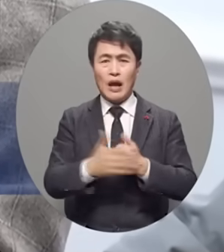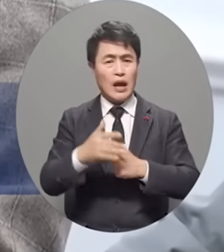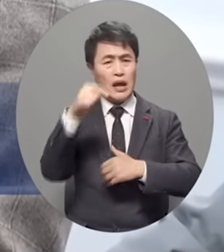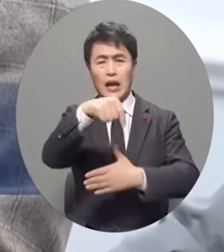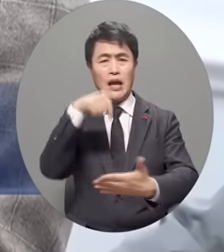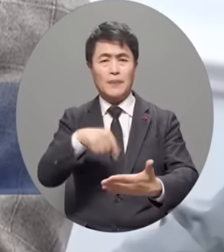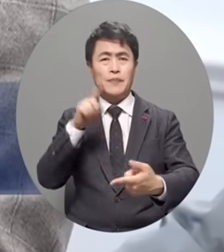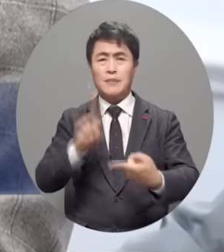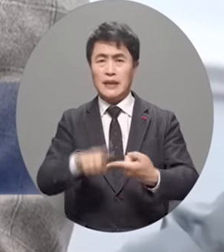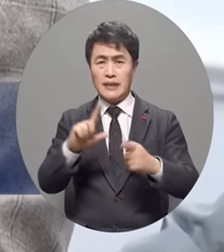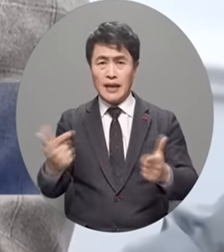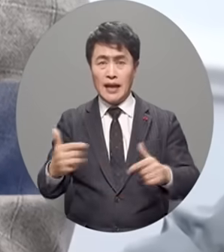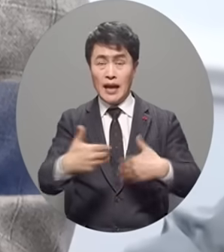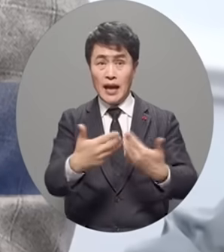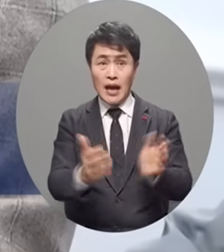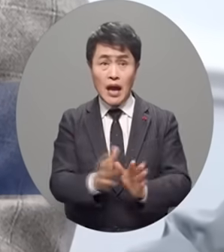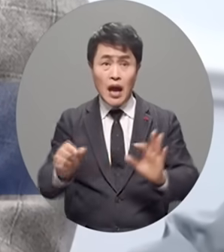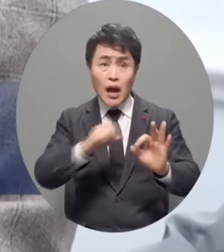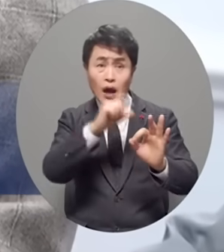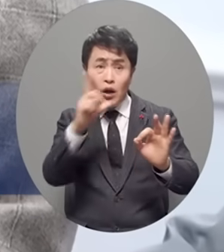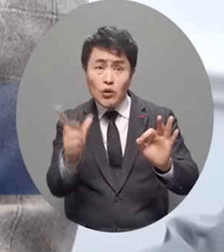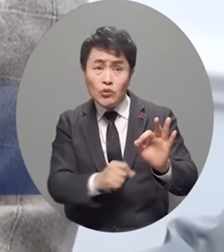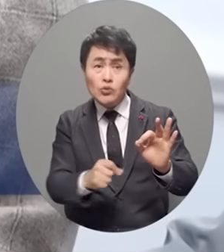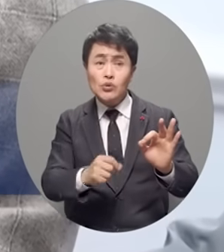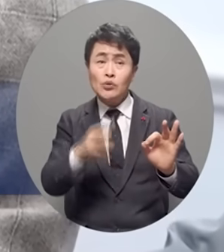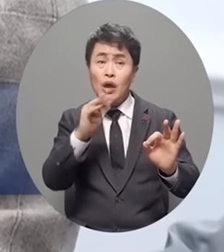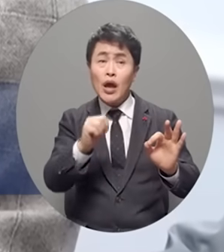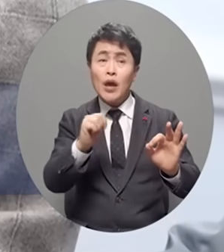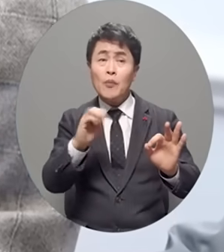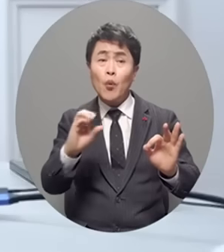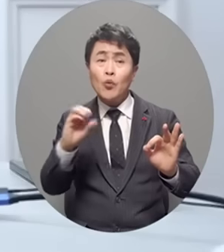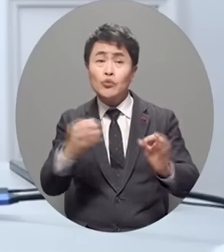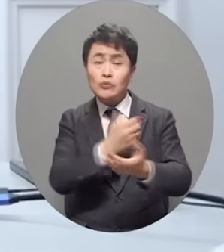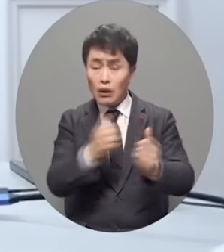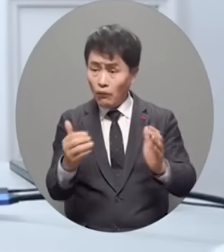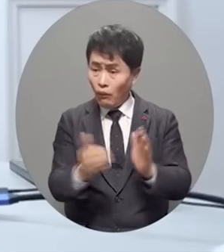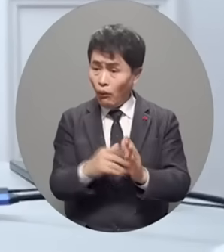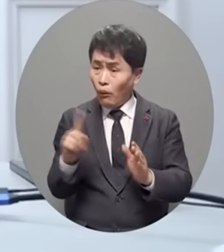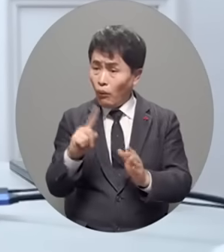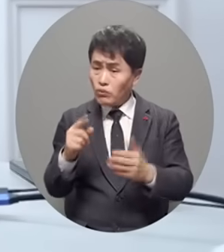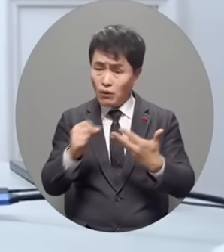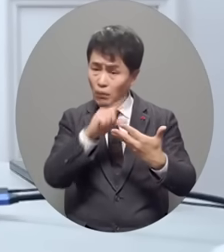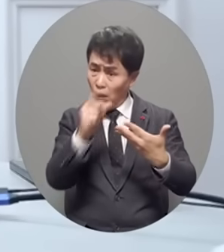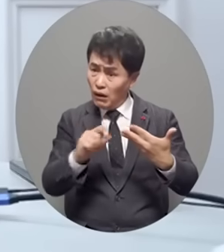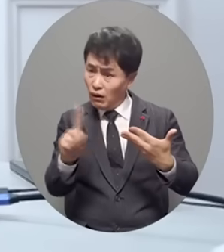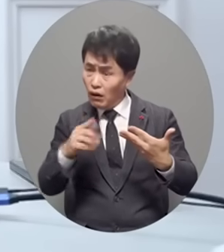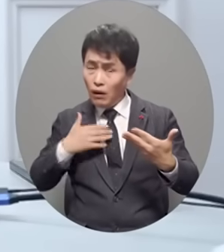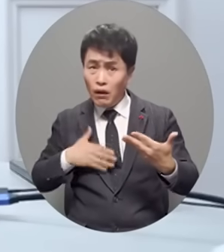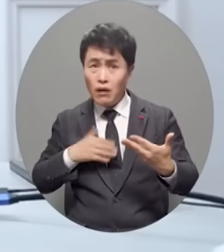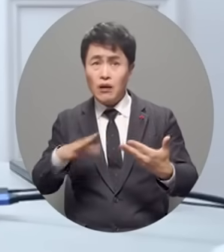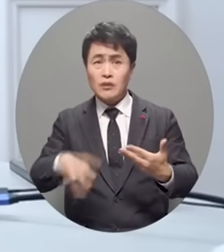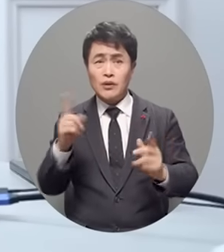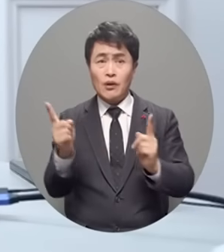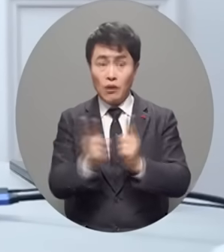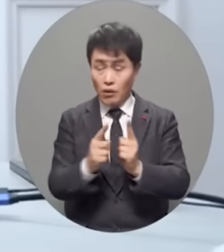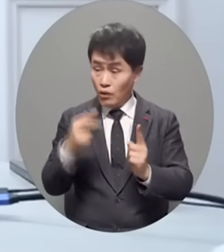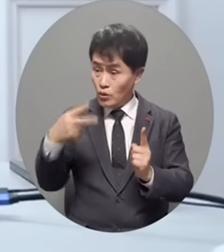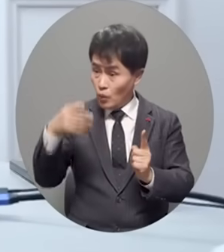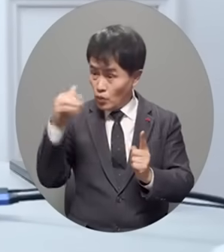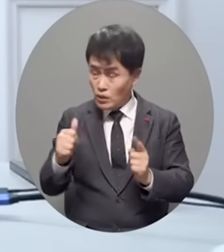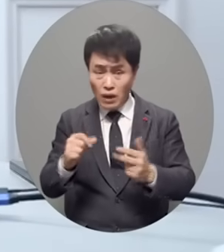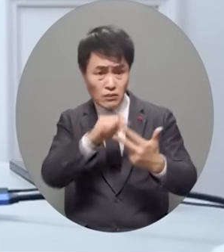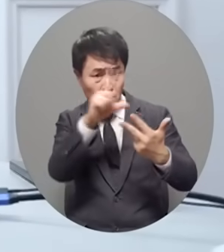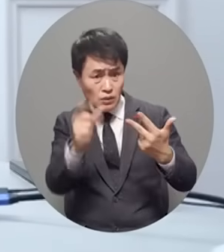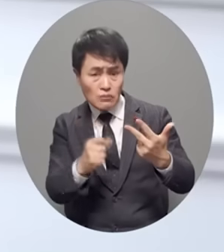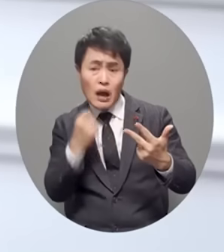게 10월 달에 MOU 체결할 거를 8월 달에 어떻게 합니까? 또 선 소장과 처음 만난 게 지난해 7월인데 알게 된